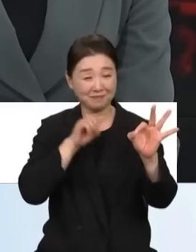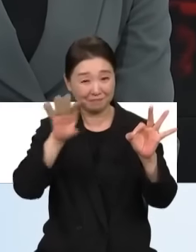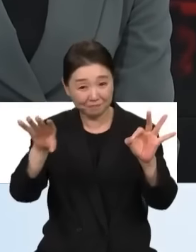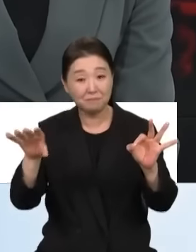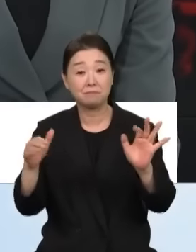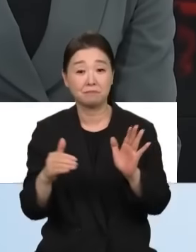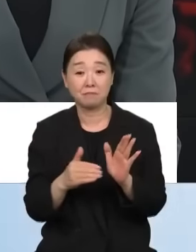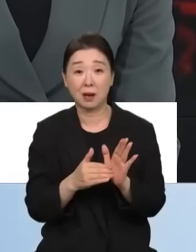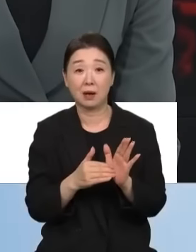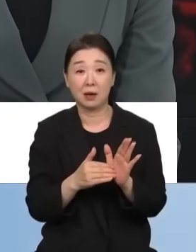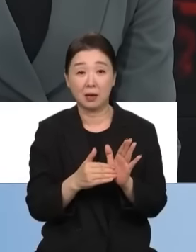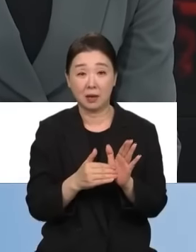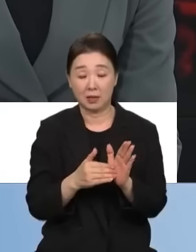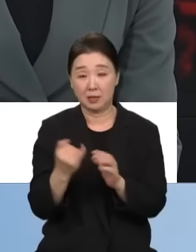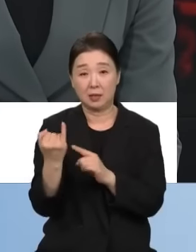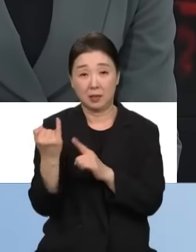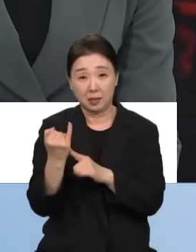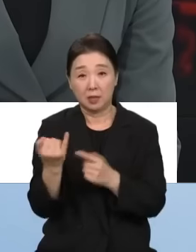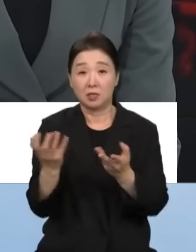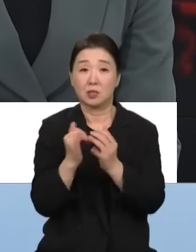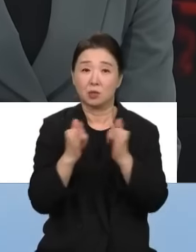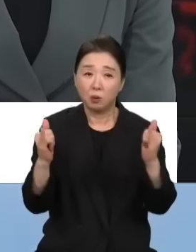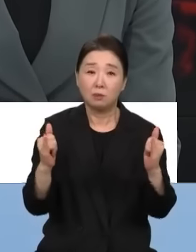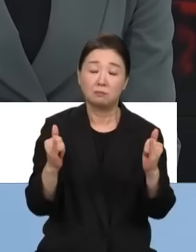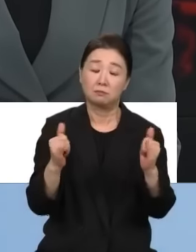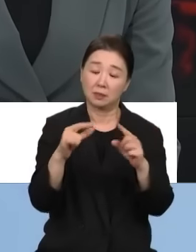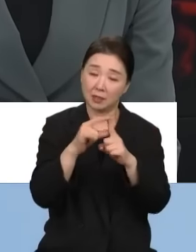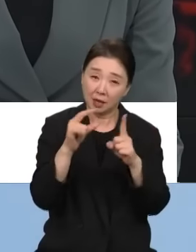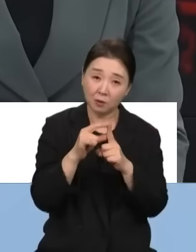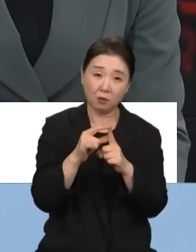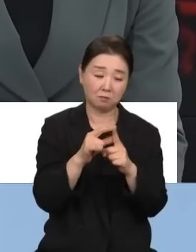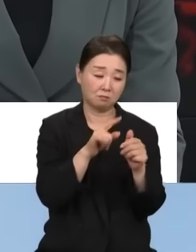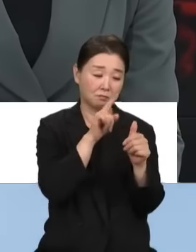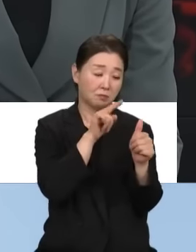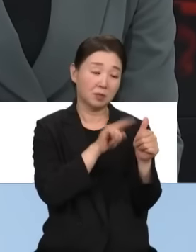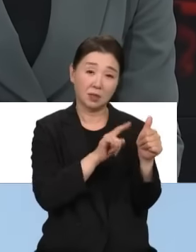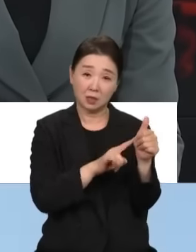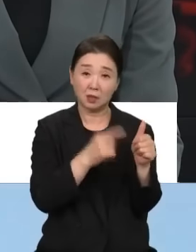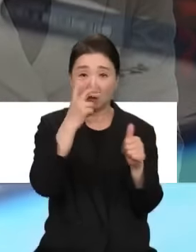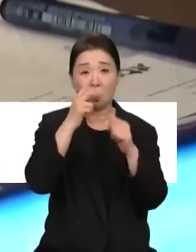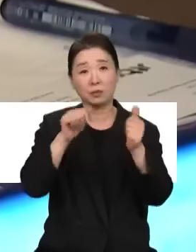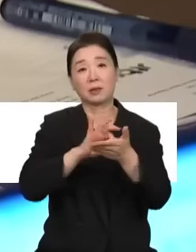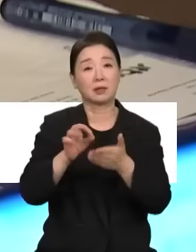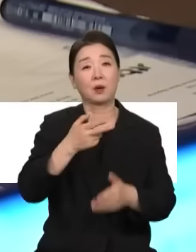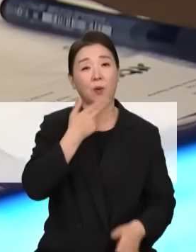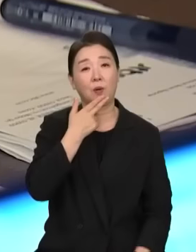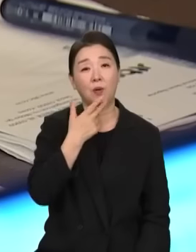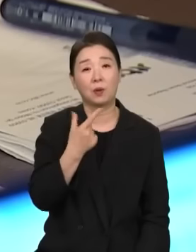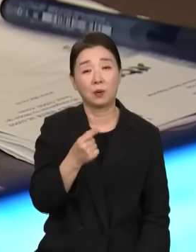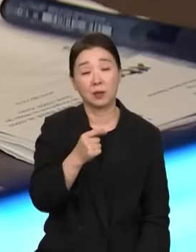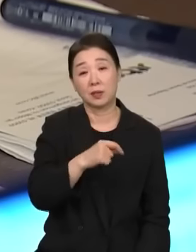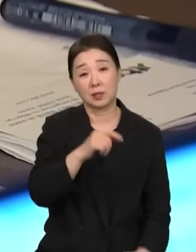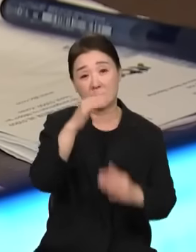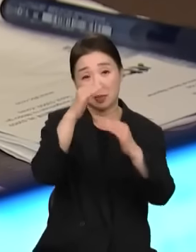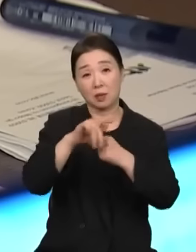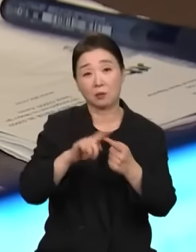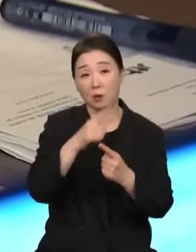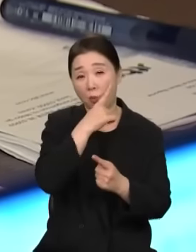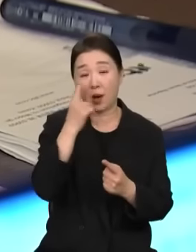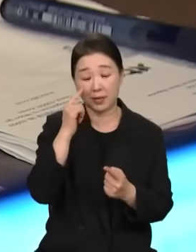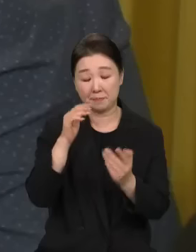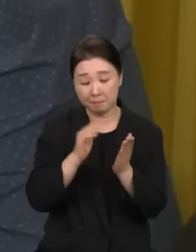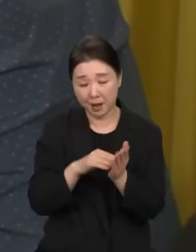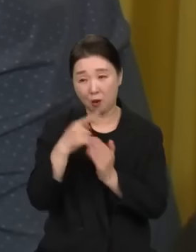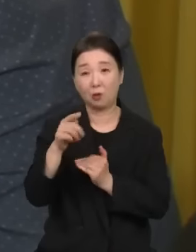확인 김건희 여사의 직원 등과 같은 표현은 이씨도 검찰도 쓰지 않았습니다 그리고 이씨는이 내용을 확인한